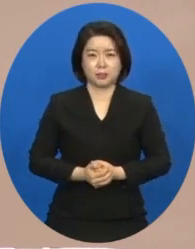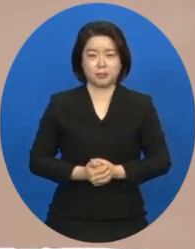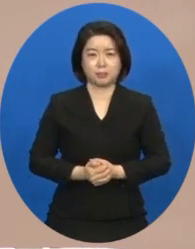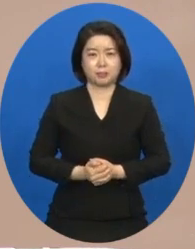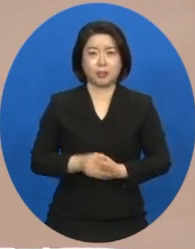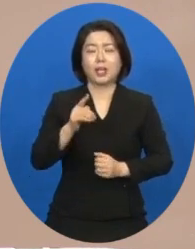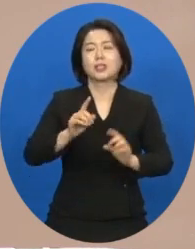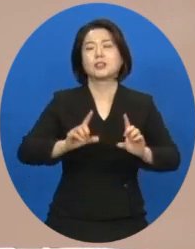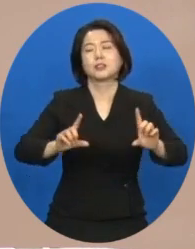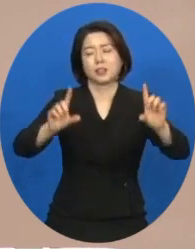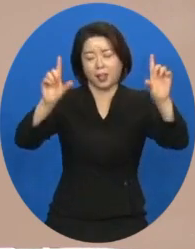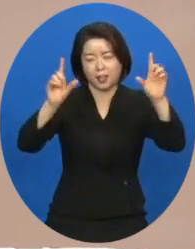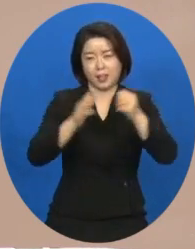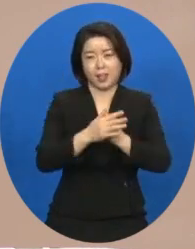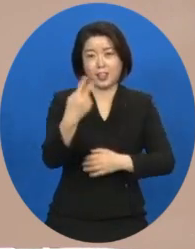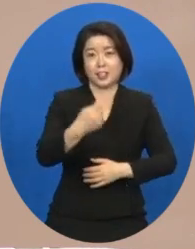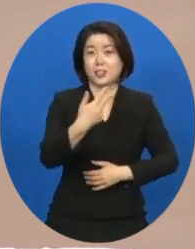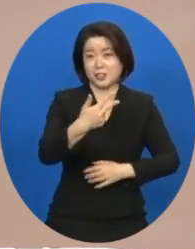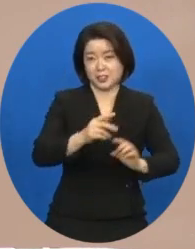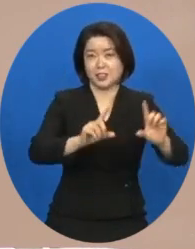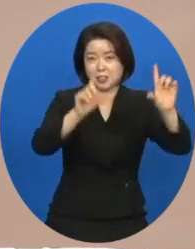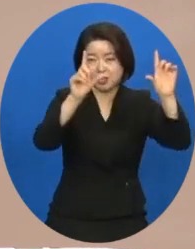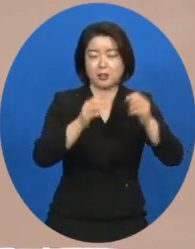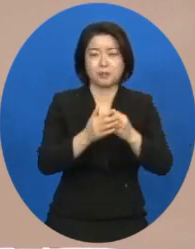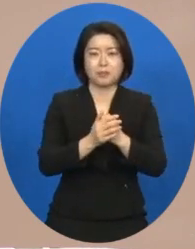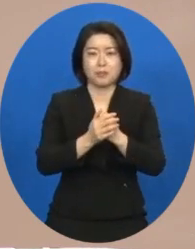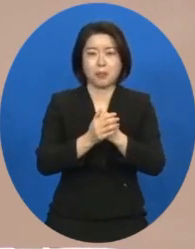그 해 2007년에